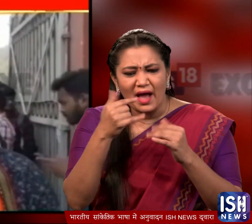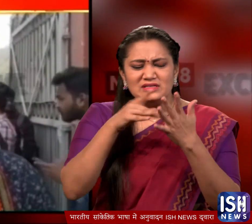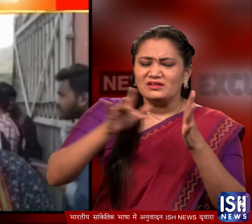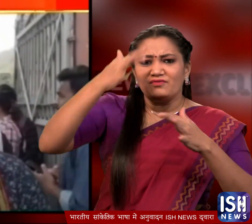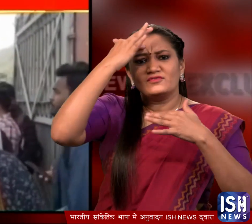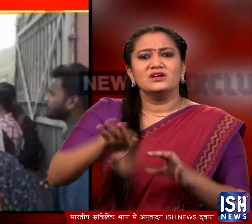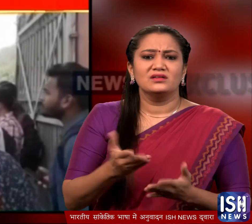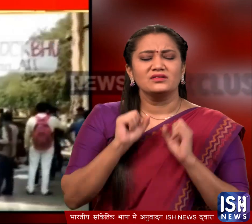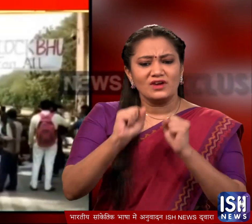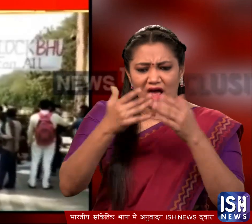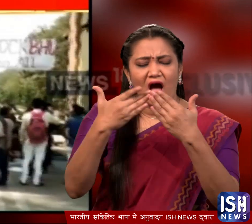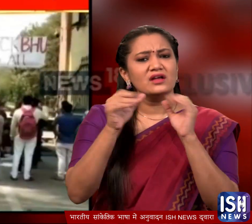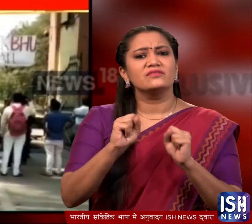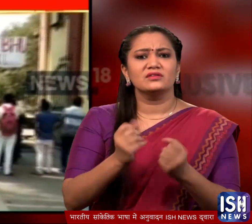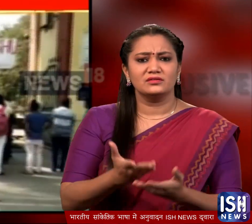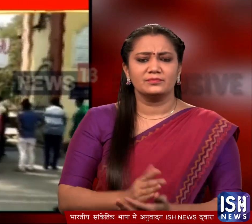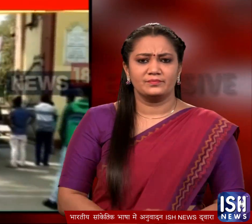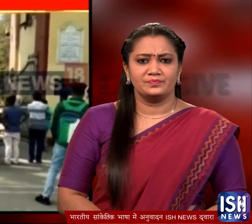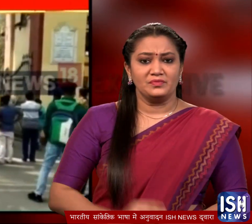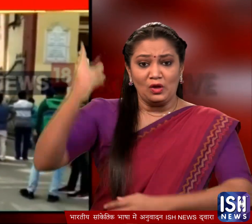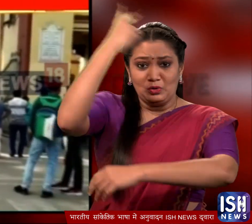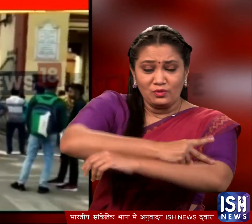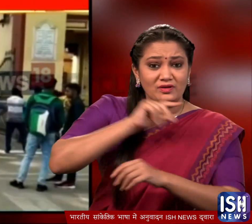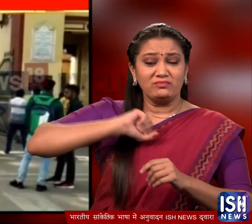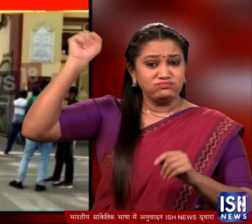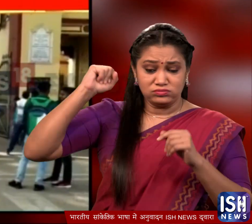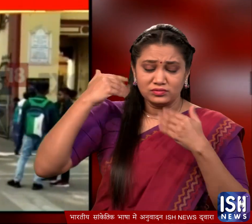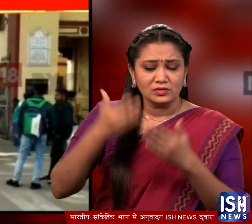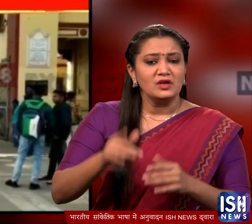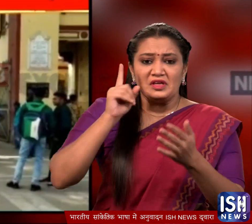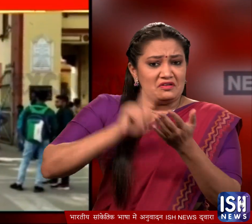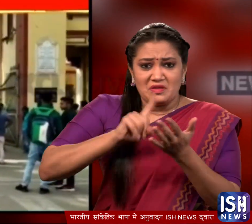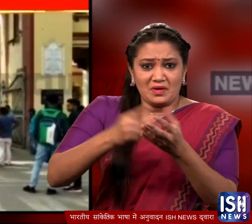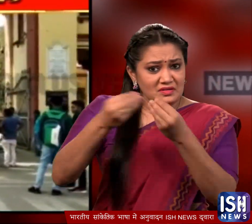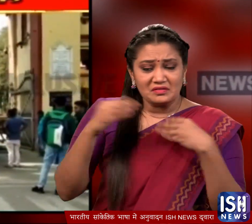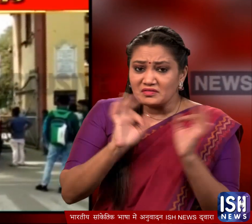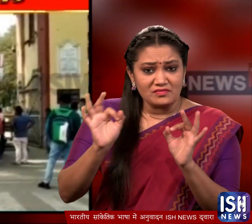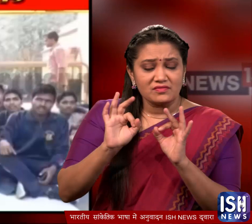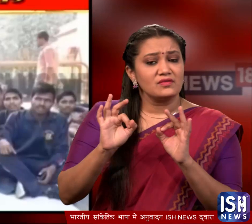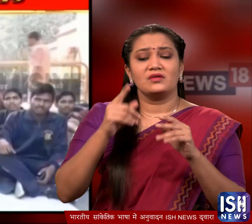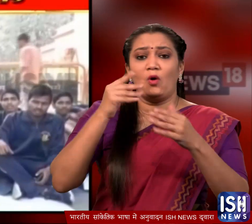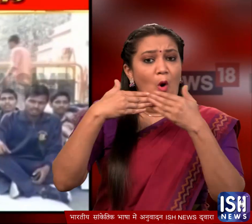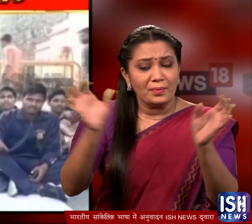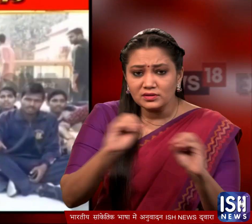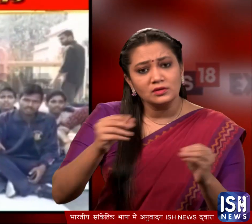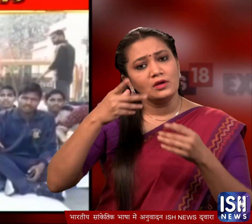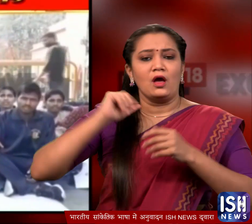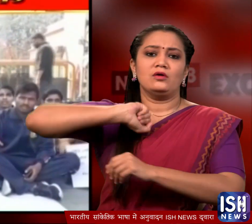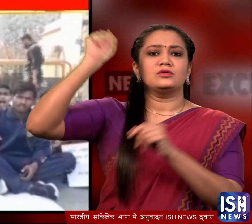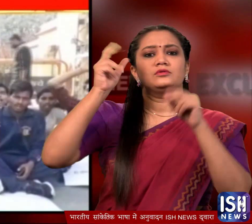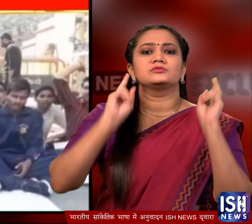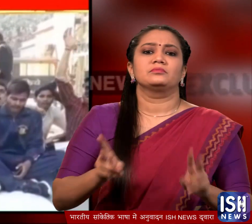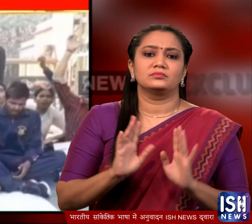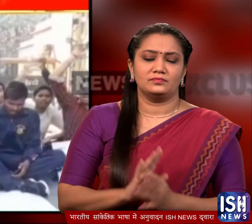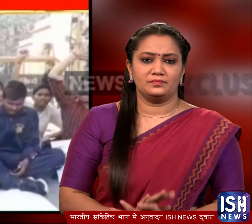चुके हैं। 2 दिन से धरना दे रहे छात्रों ने यह चेतावनी तक दे डाली कि जब तक उनकी मांग नहीं मानी जाएगी, तब तक उनका विरोध प्रदर्शन